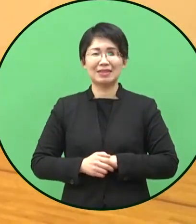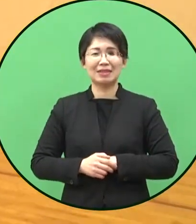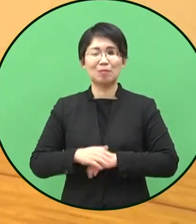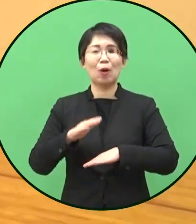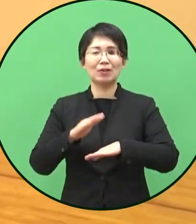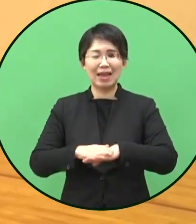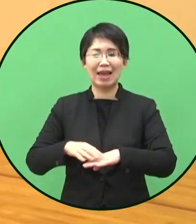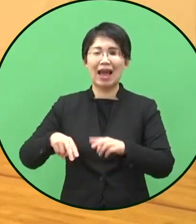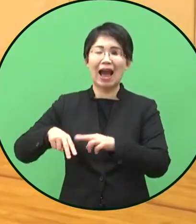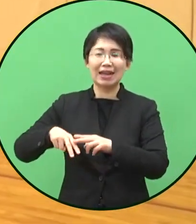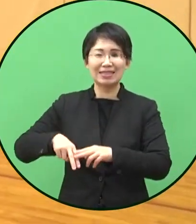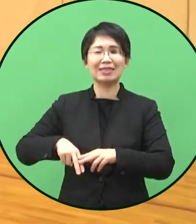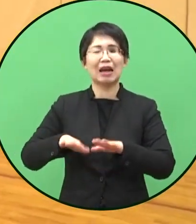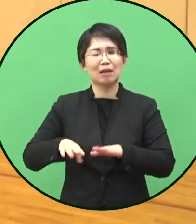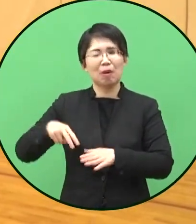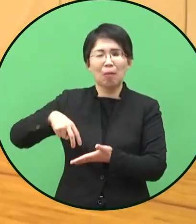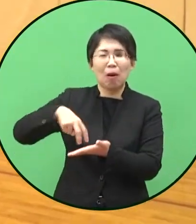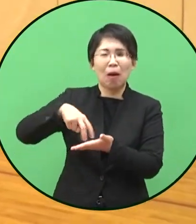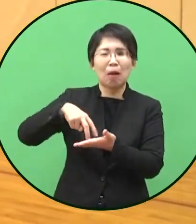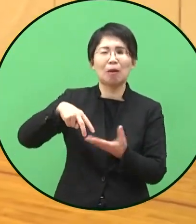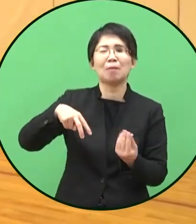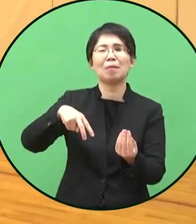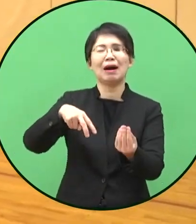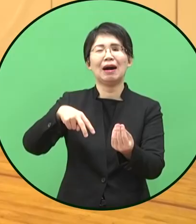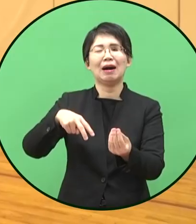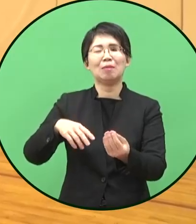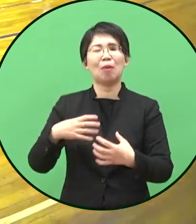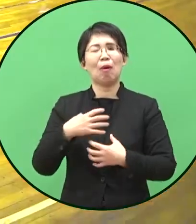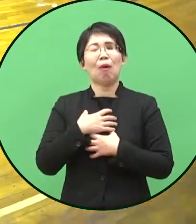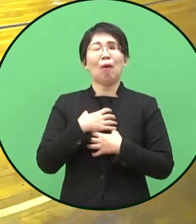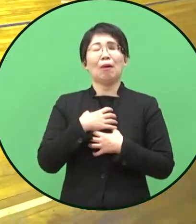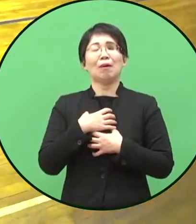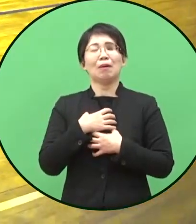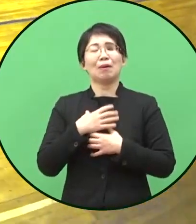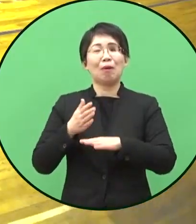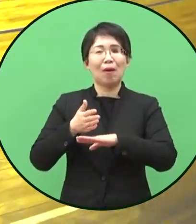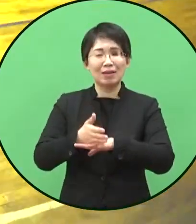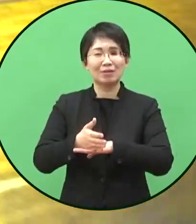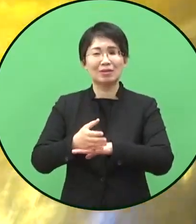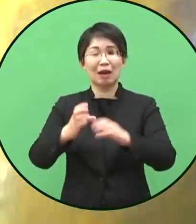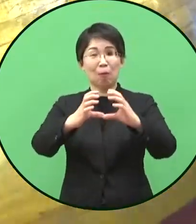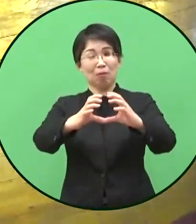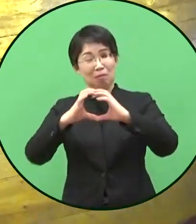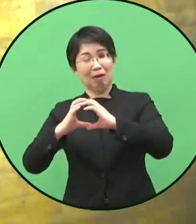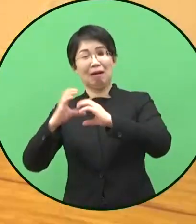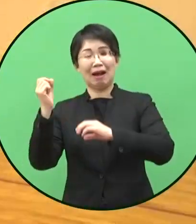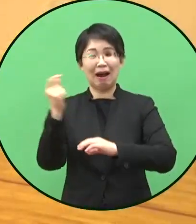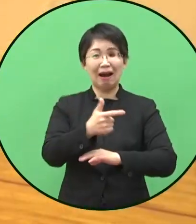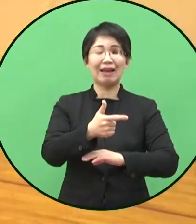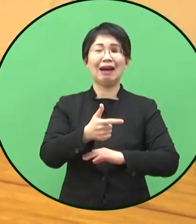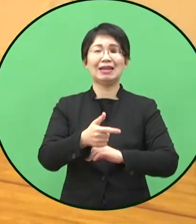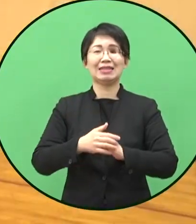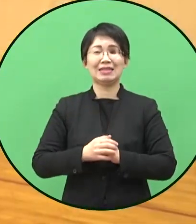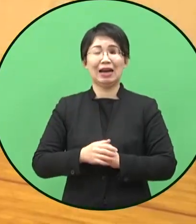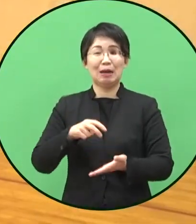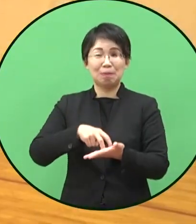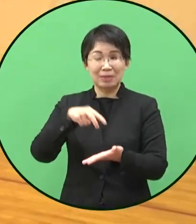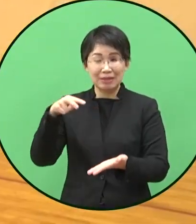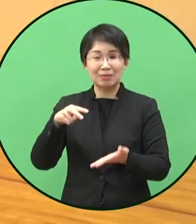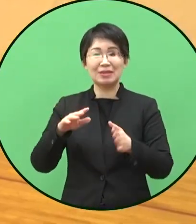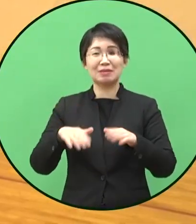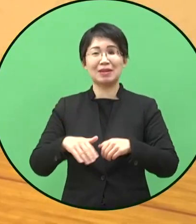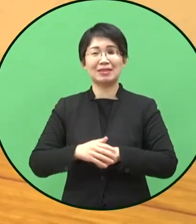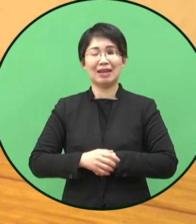手足が未だに震えてます。怖すぎる。もうボールすっごい速いですね。びっくりしました